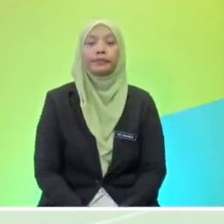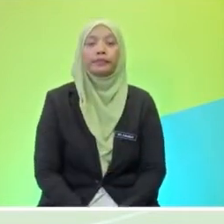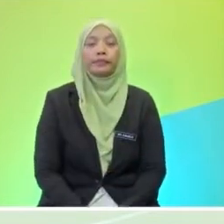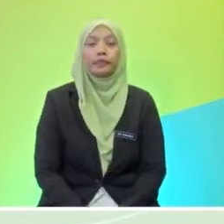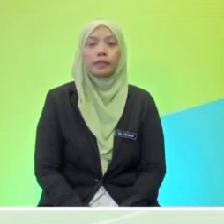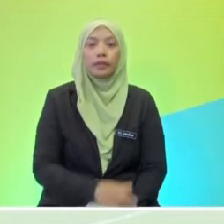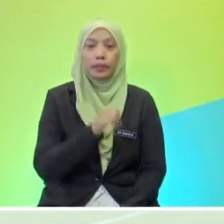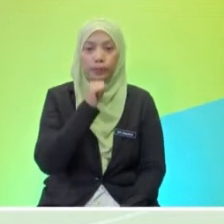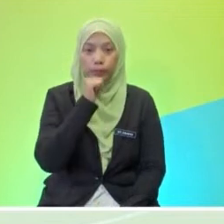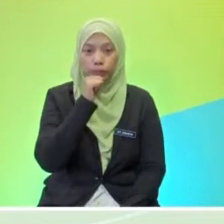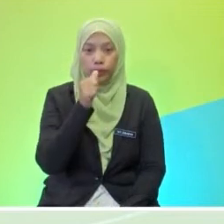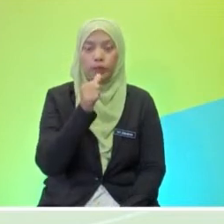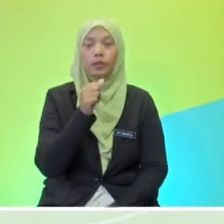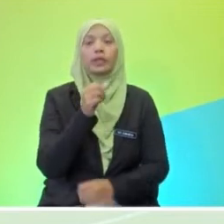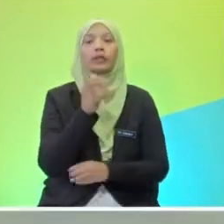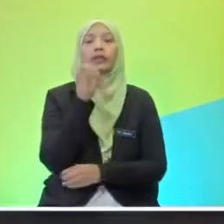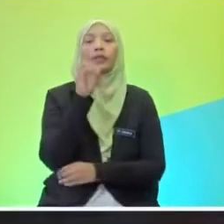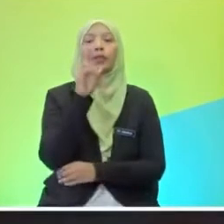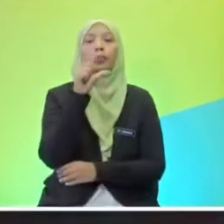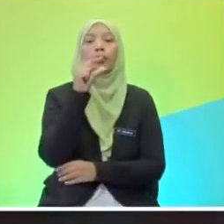organik botol dan kertas